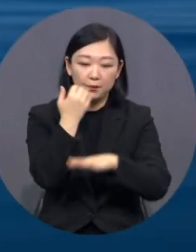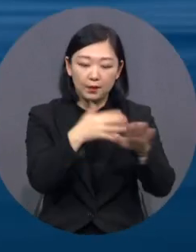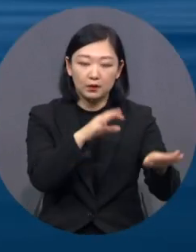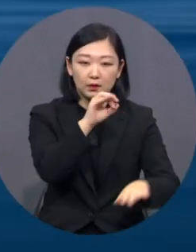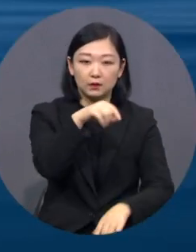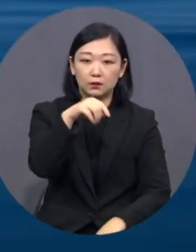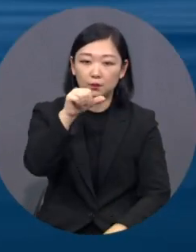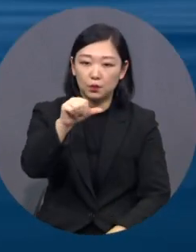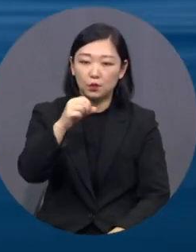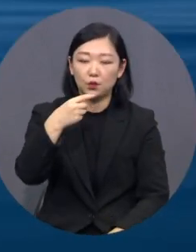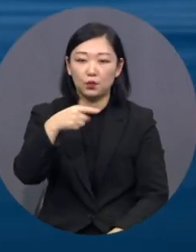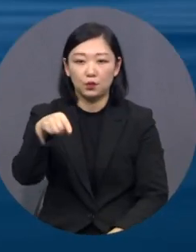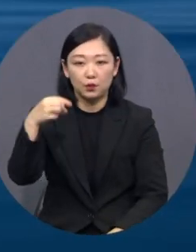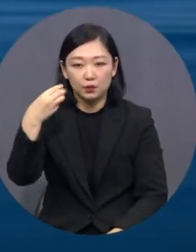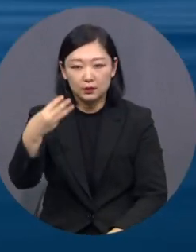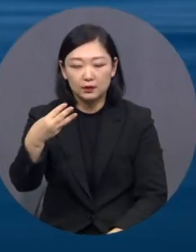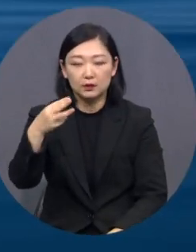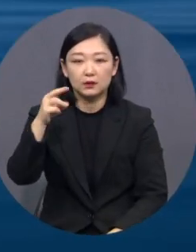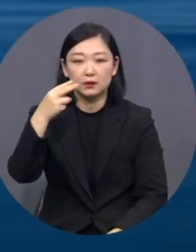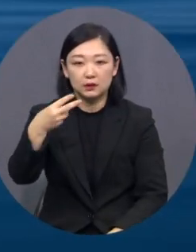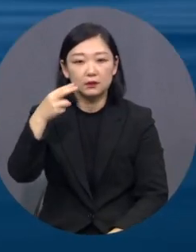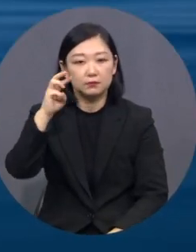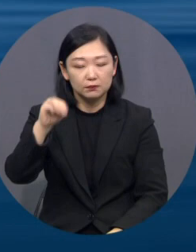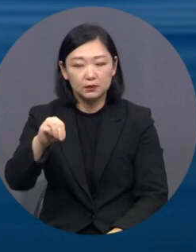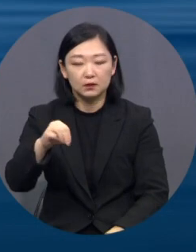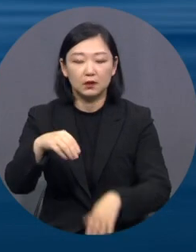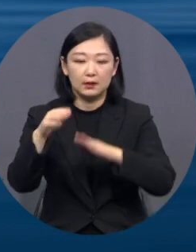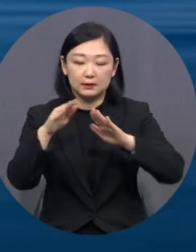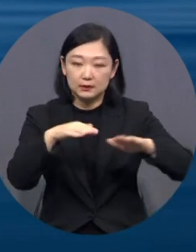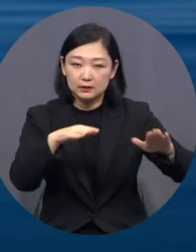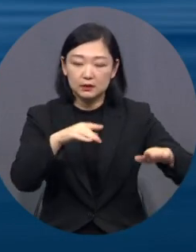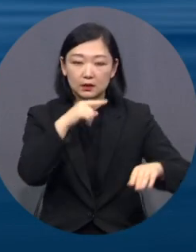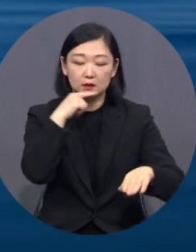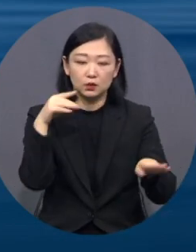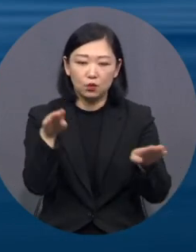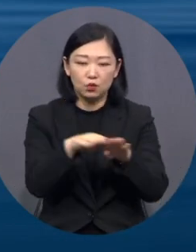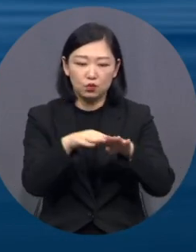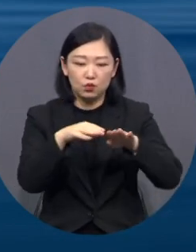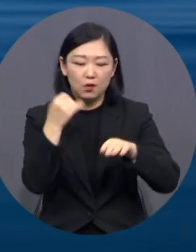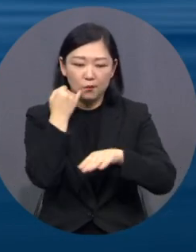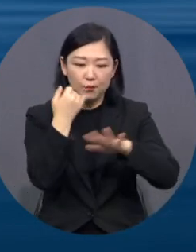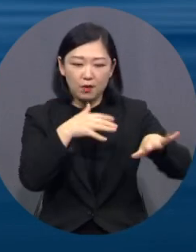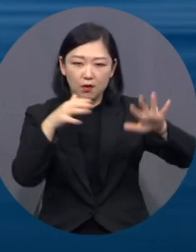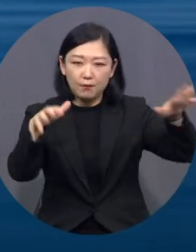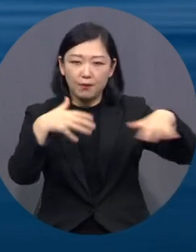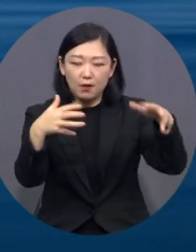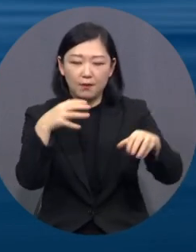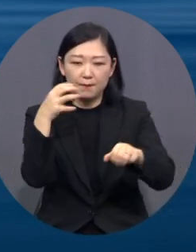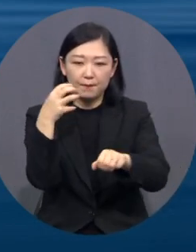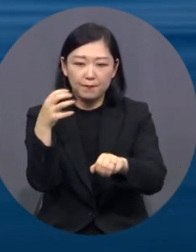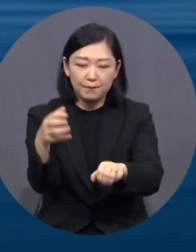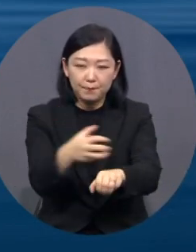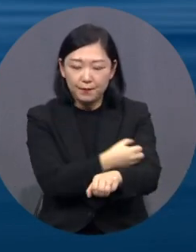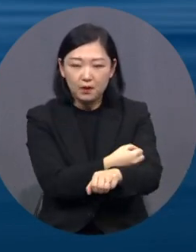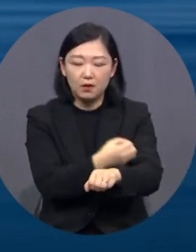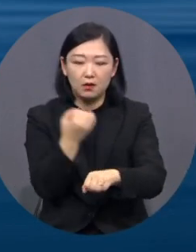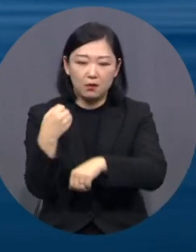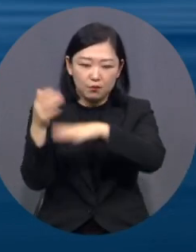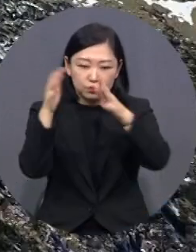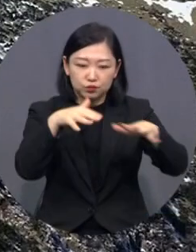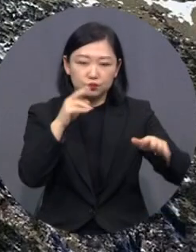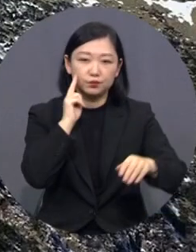0.5에서 2m 안팎으로 잔잔하게 일겠습니다 일요일 새벽부터 해상에 바람이 강하게 불면서 물결이 차차